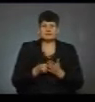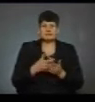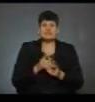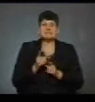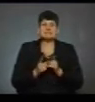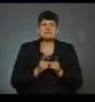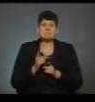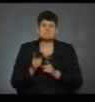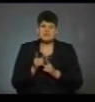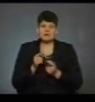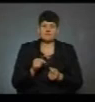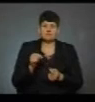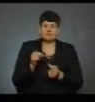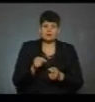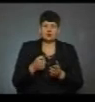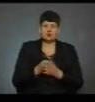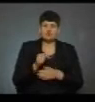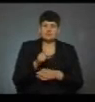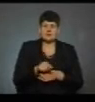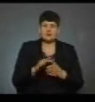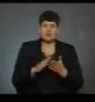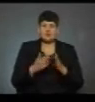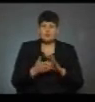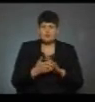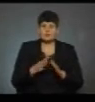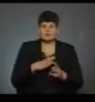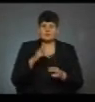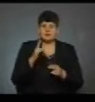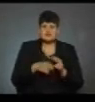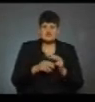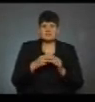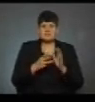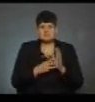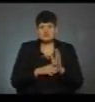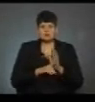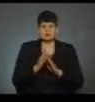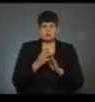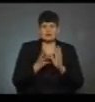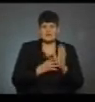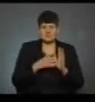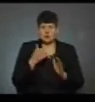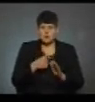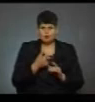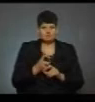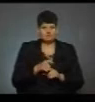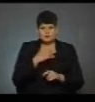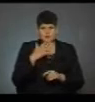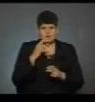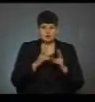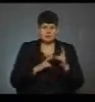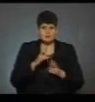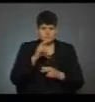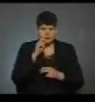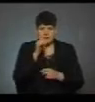змінені відповідності до тих умов, які були наприкінці 18-го, на початку 19-го року. Тобто дуже багато підприємств в Україні